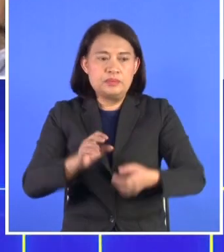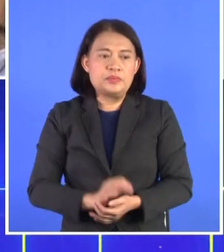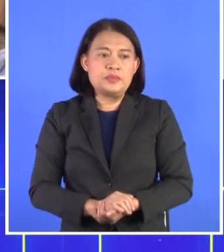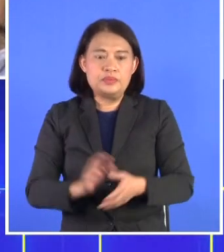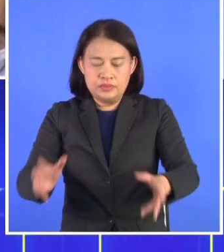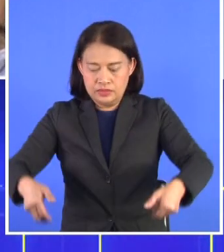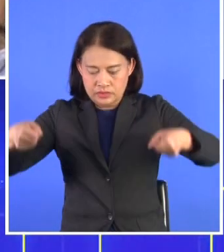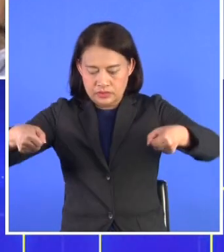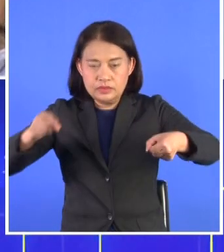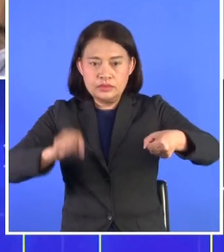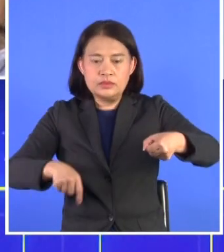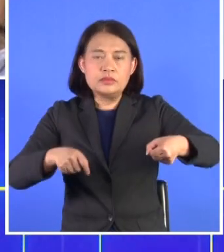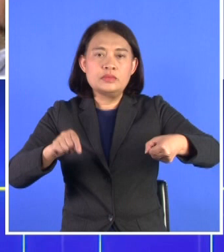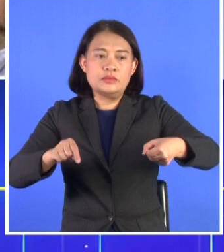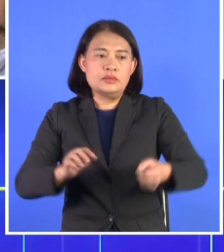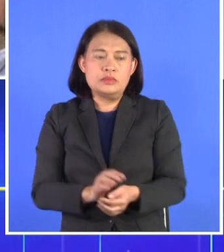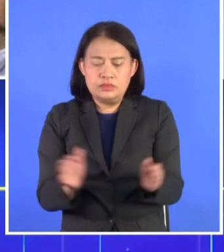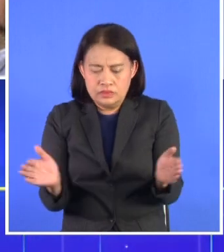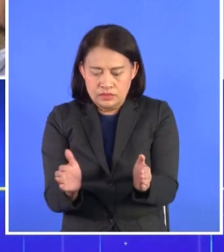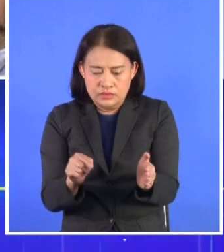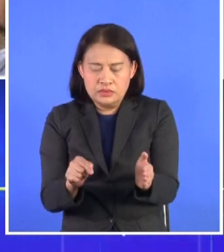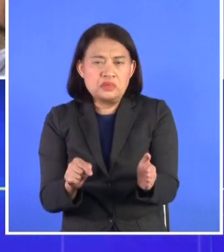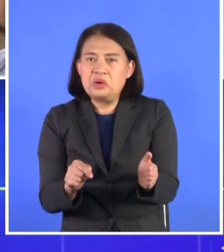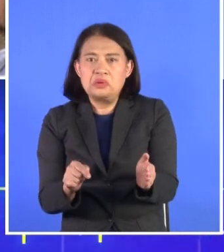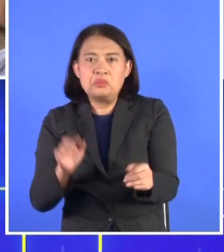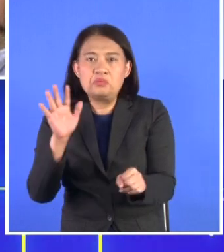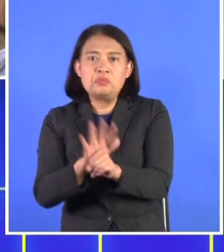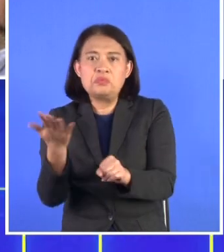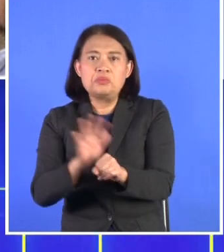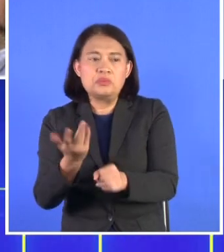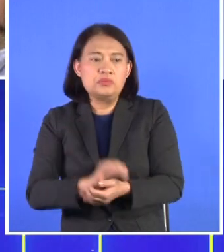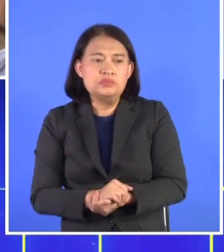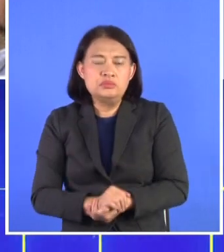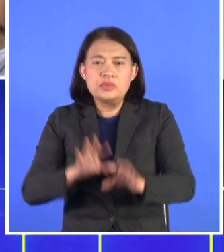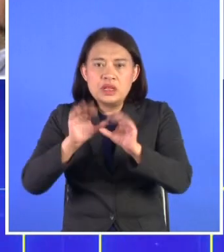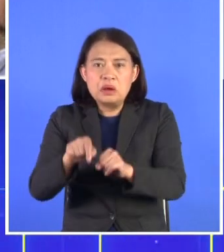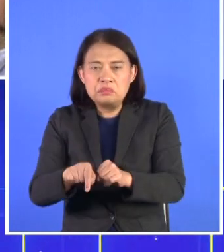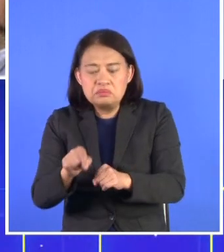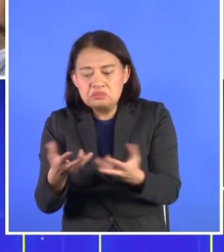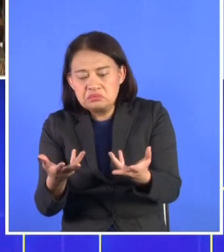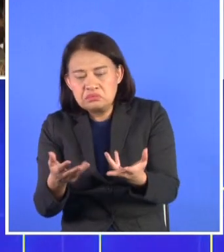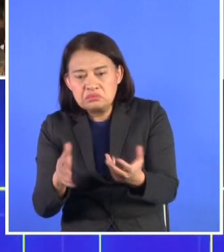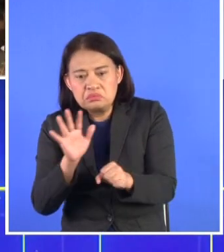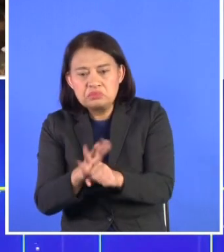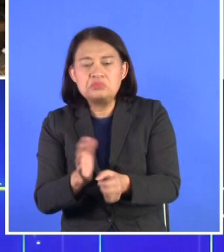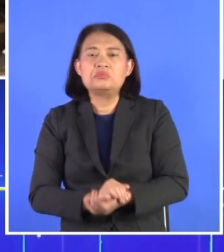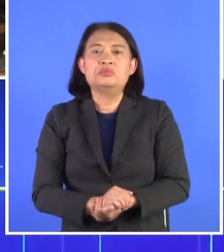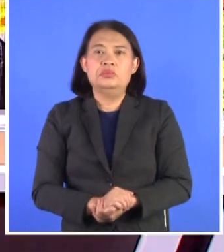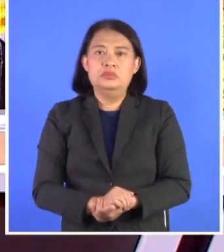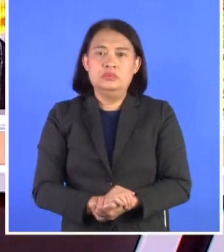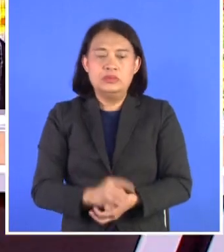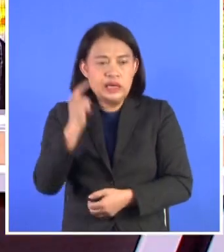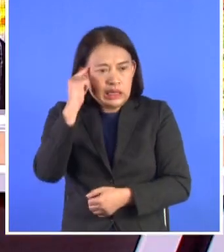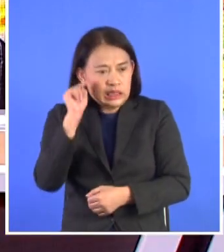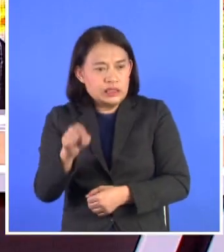ไงอันนี้เอากระสอบแค่เนี้ยเอแฟนไม่พอใส่เออจับจิ้งเหลนมั้ยแซวไม่ได้ทันได้เตรียมพอดีคิดว่ามันไม่ใหญ่